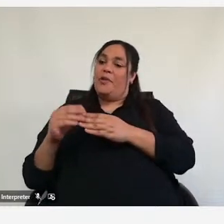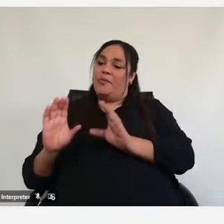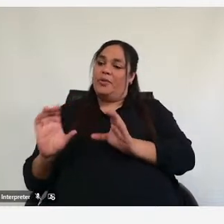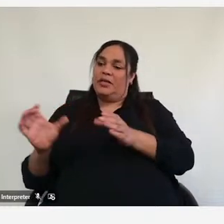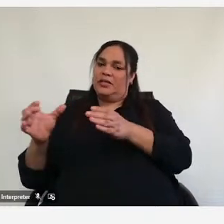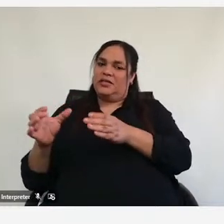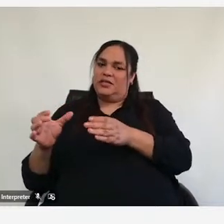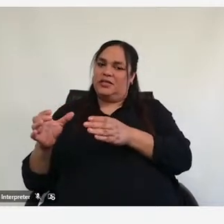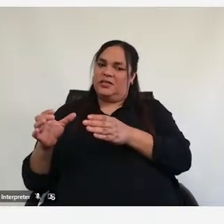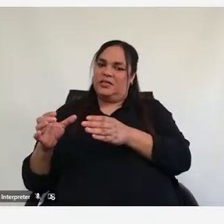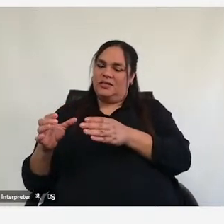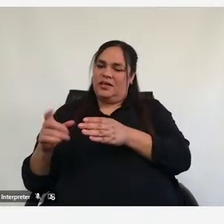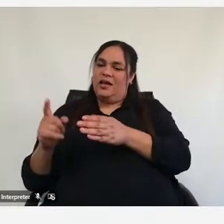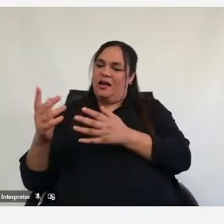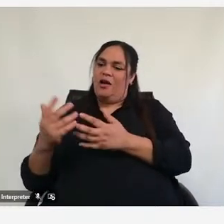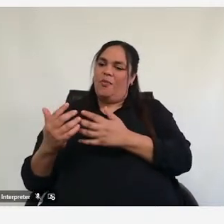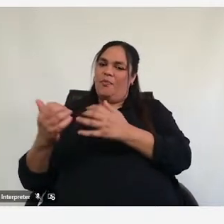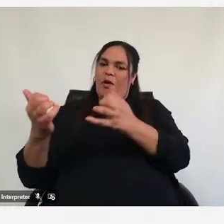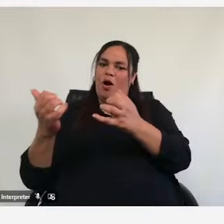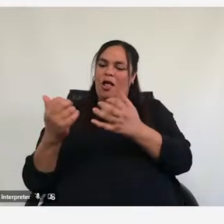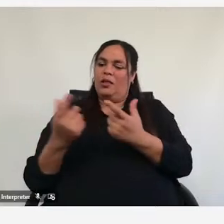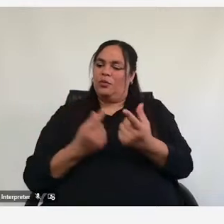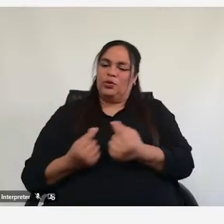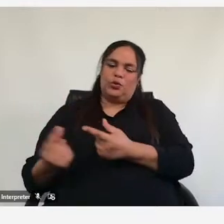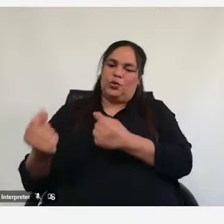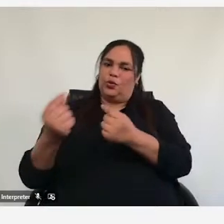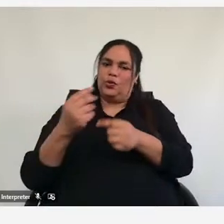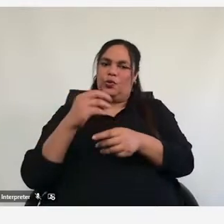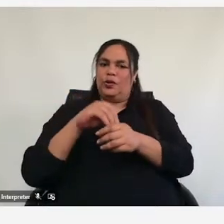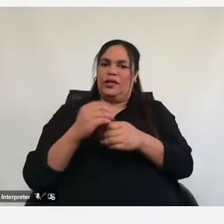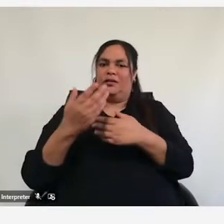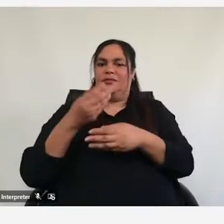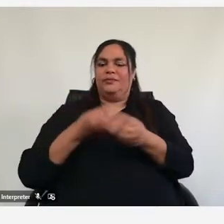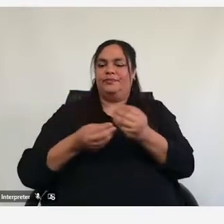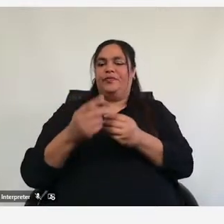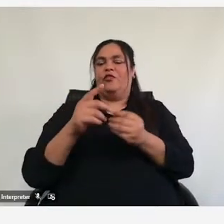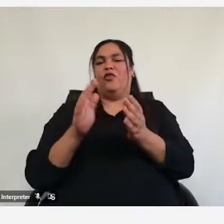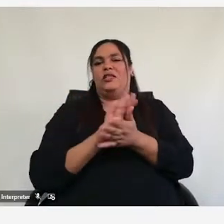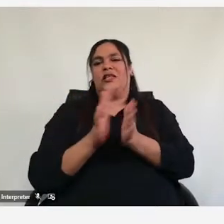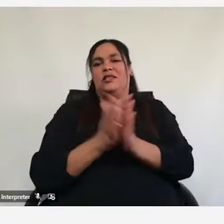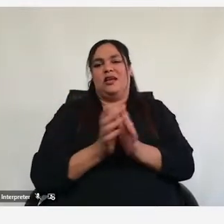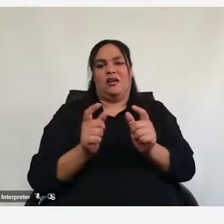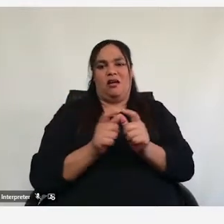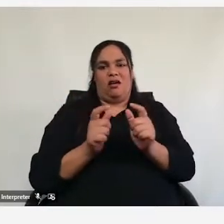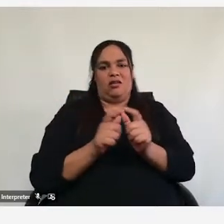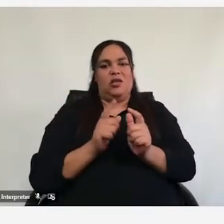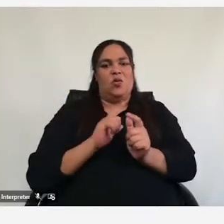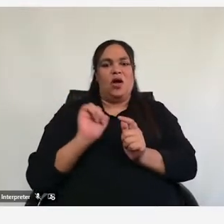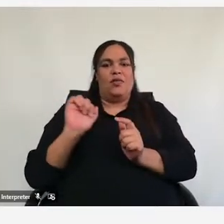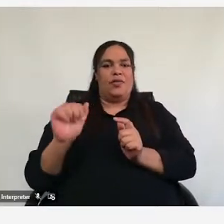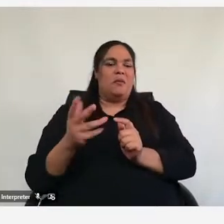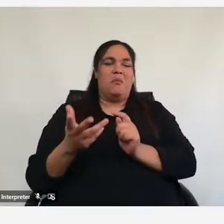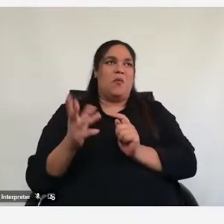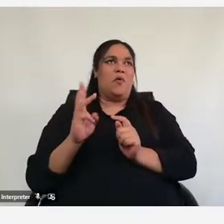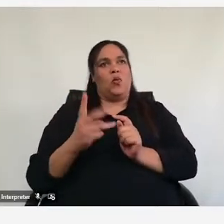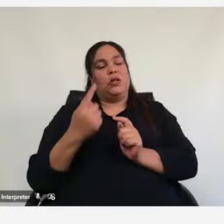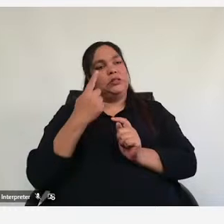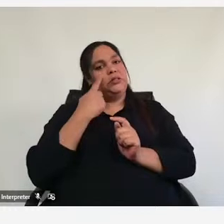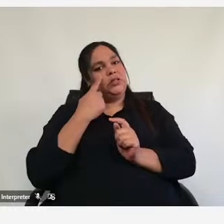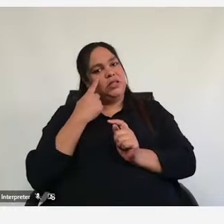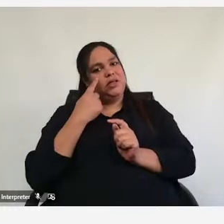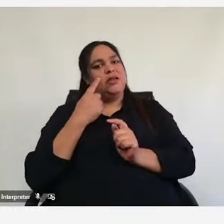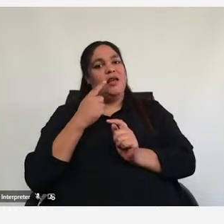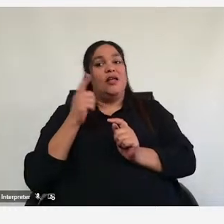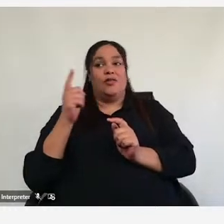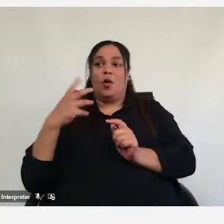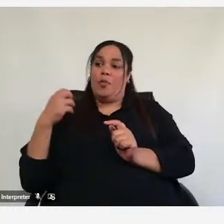hul parlementêre kaarte adjunk speaker in te ruil vir SASSA kaarte. Want hulle sal dalk dan kan sien